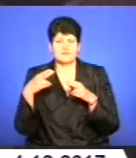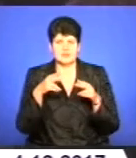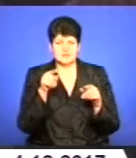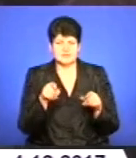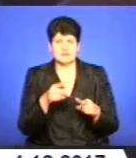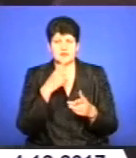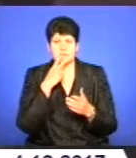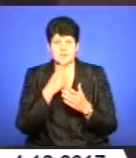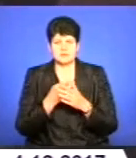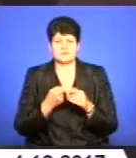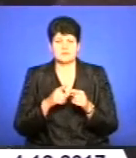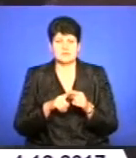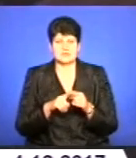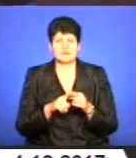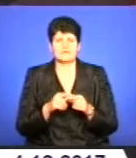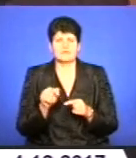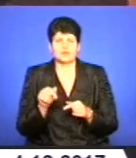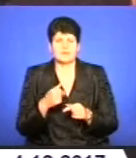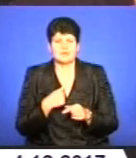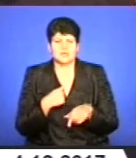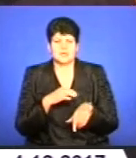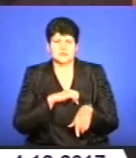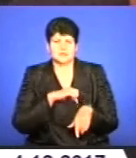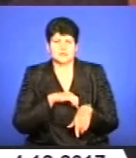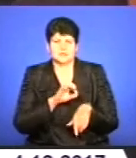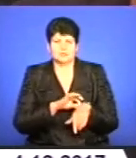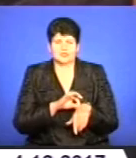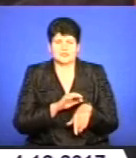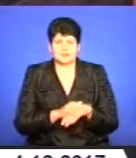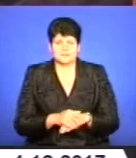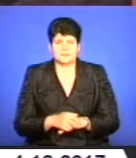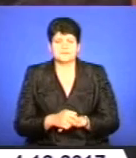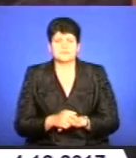цих бойовиків. Ну, воно мені теж боліло. І